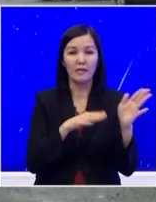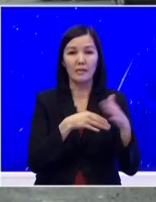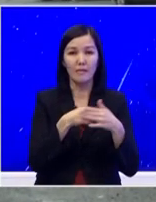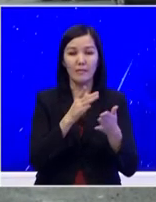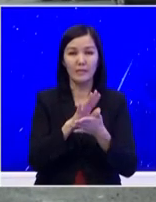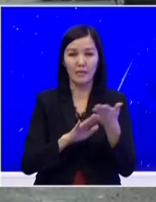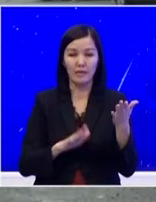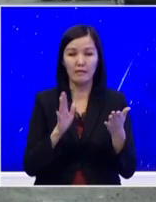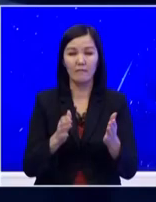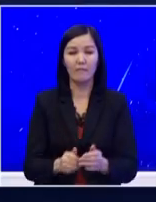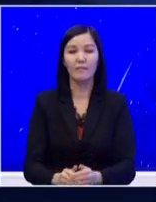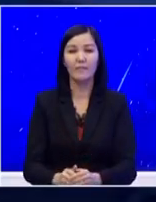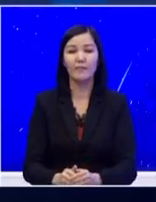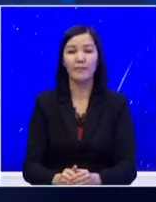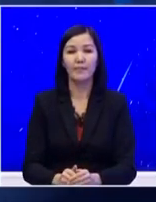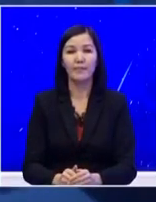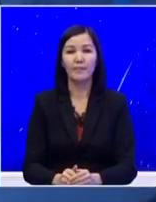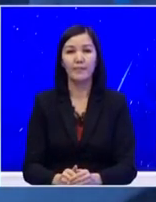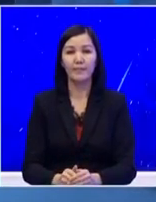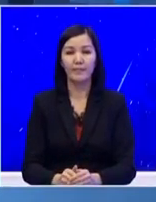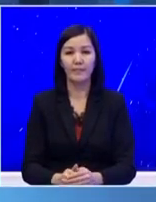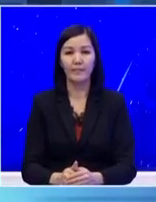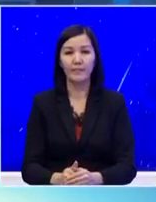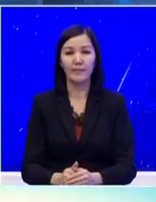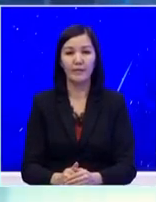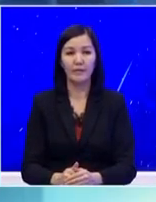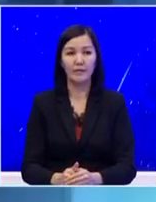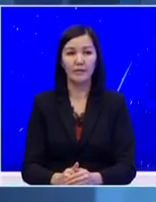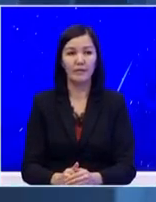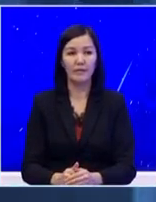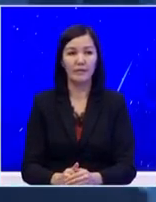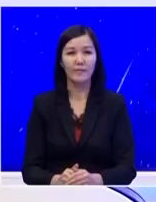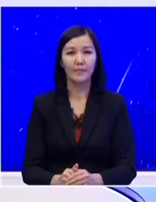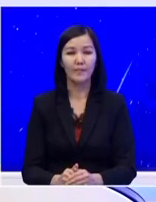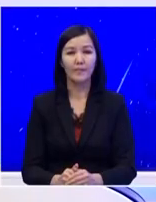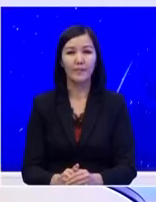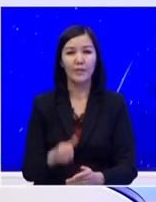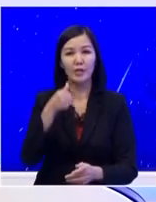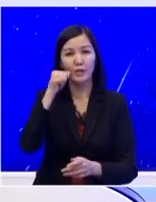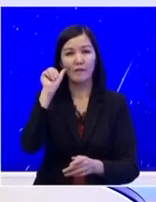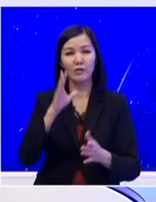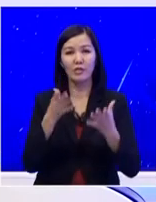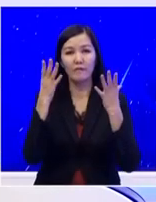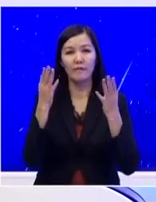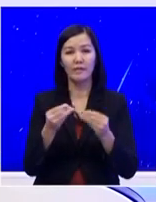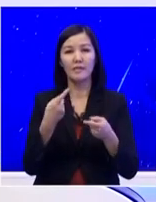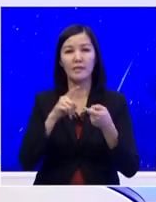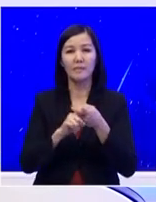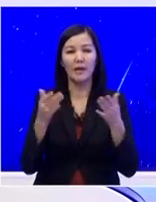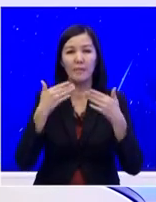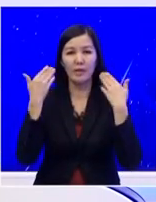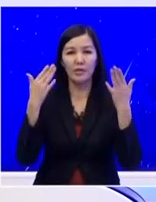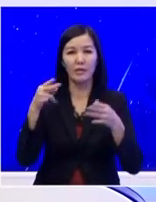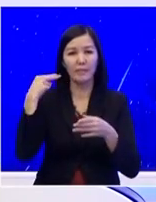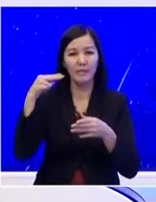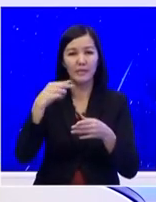распространения COVID-19. Дамир Анитов, Нуржан Муканов, телеканал ЖЦУ. Со вчерашнего дня в связи с обращением